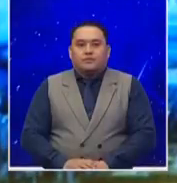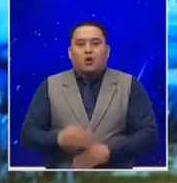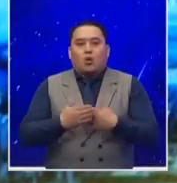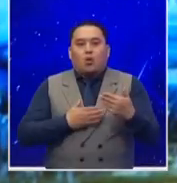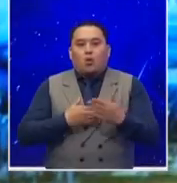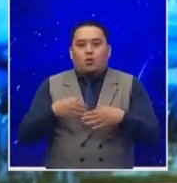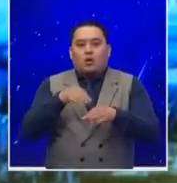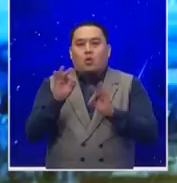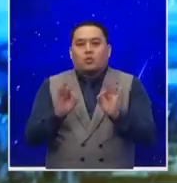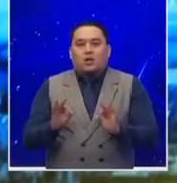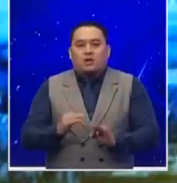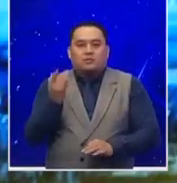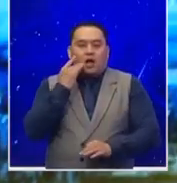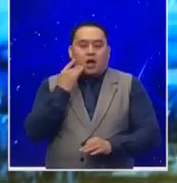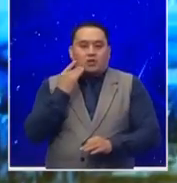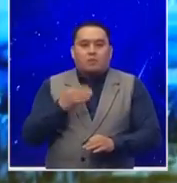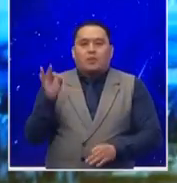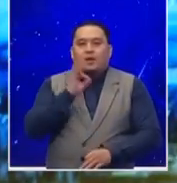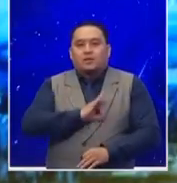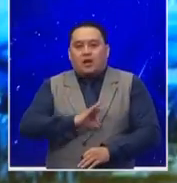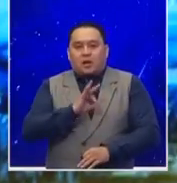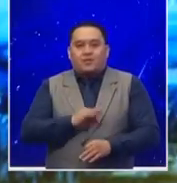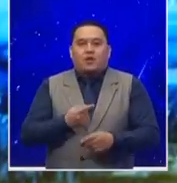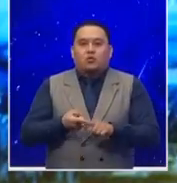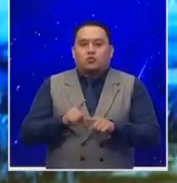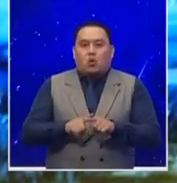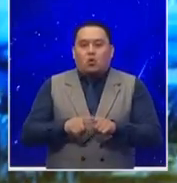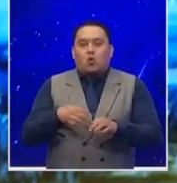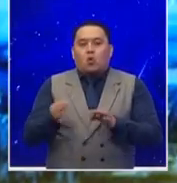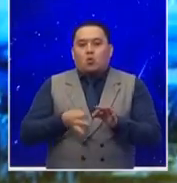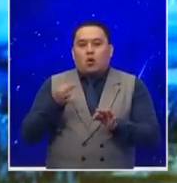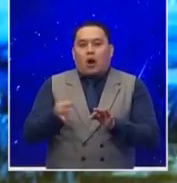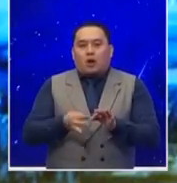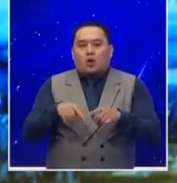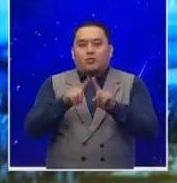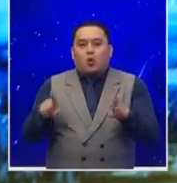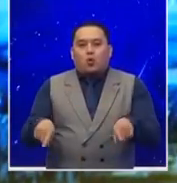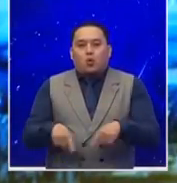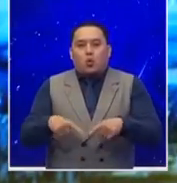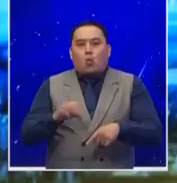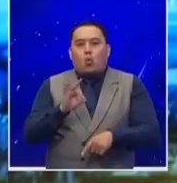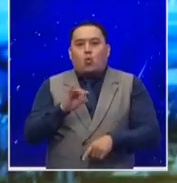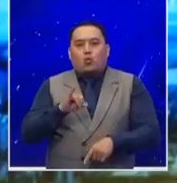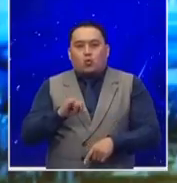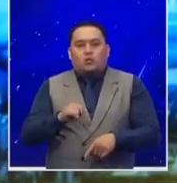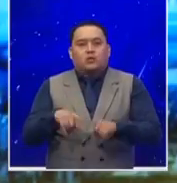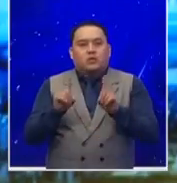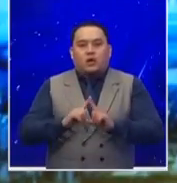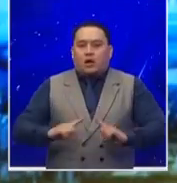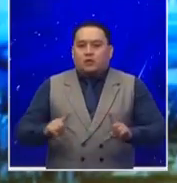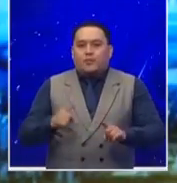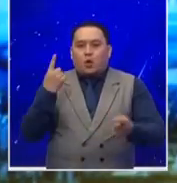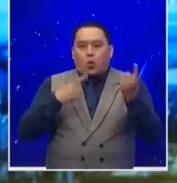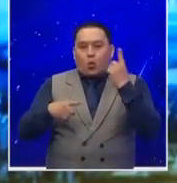Қолөнердің кез келген түрінде ою өрнектер пайдаланылады. Әсіресе құрақтан жасалған бұйымдарда оюдың орны бөлек, ал бұл